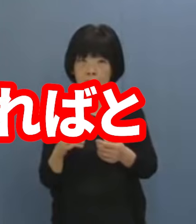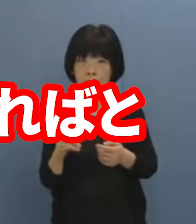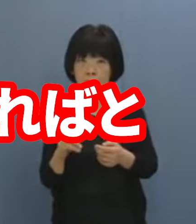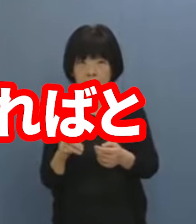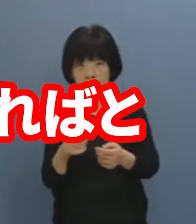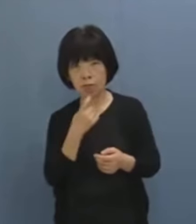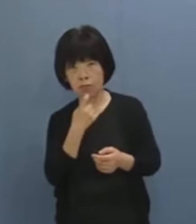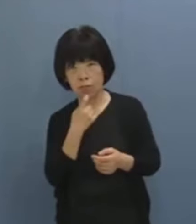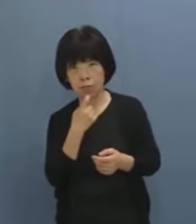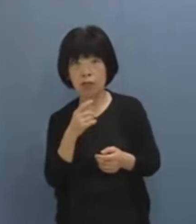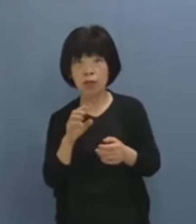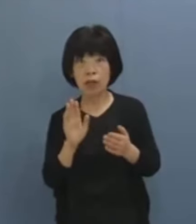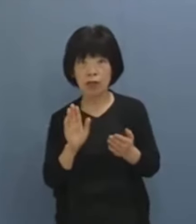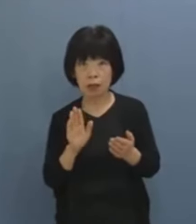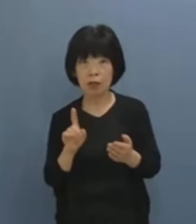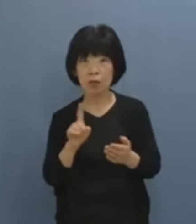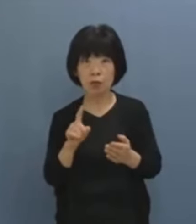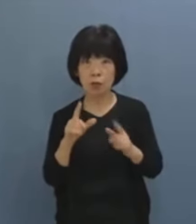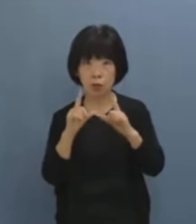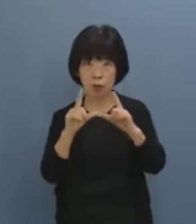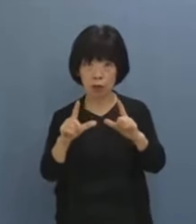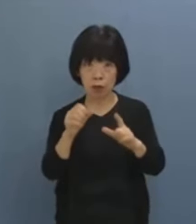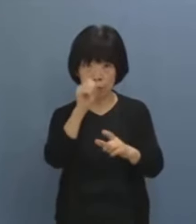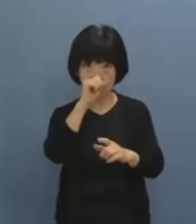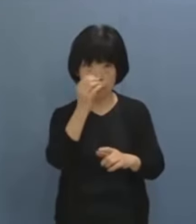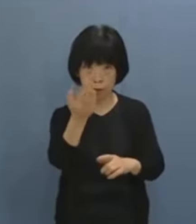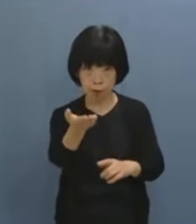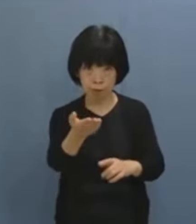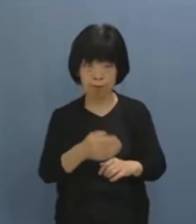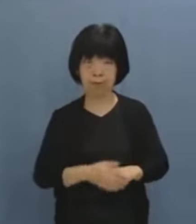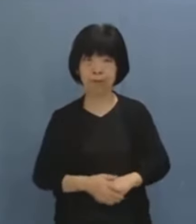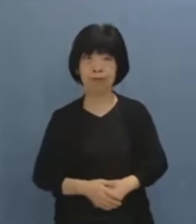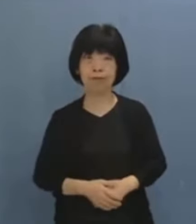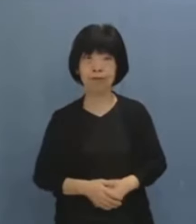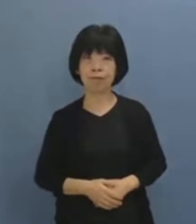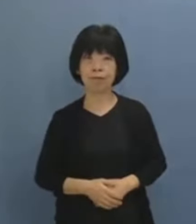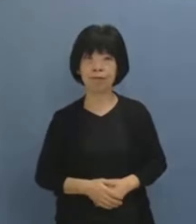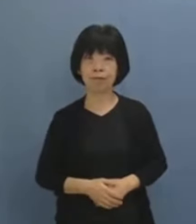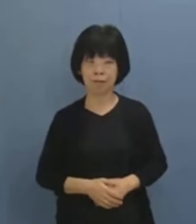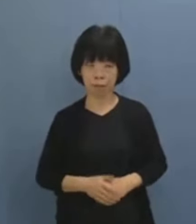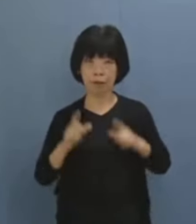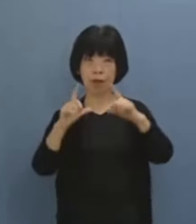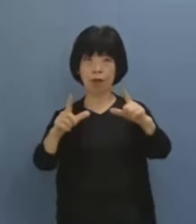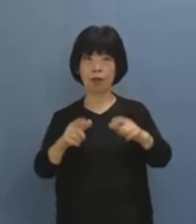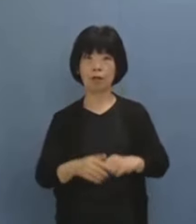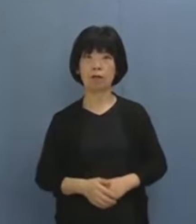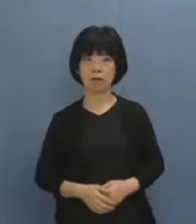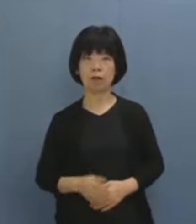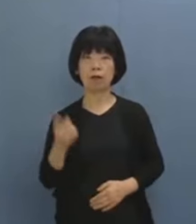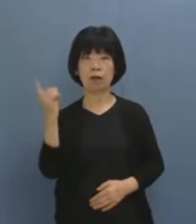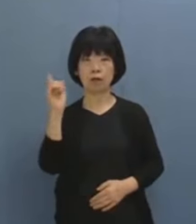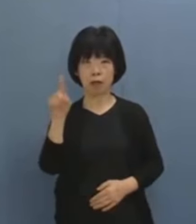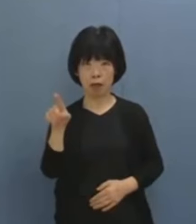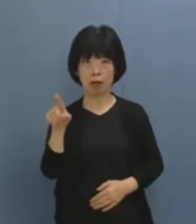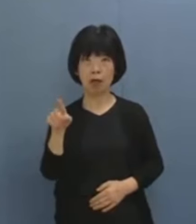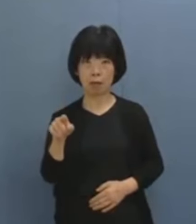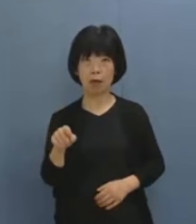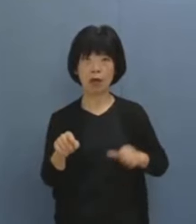ただければと思います。 そうですね、まあ、明日から5日6日と百条委員会